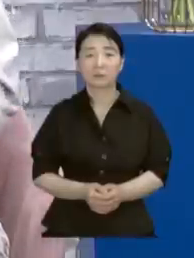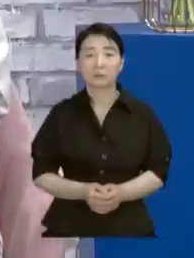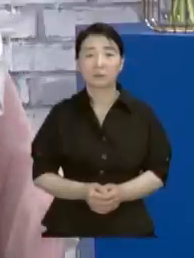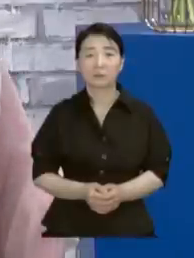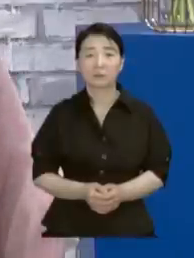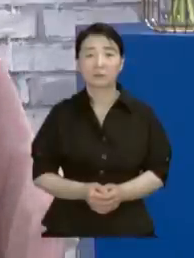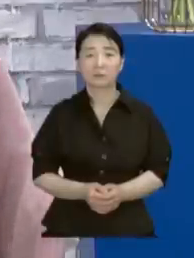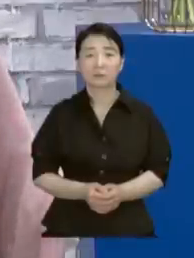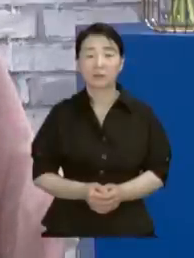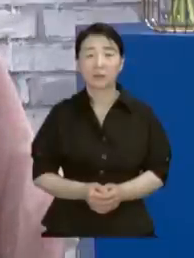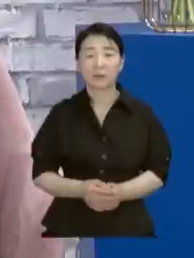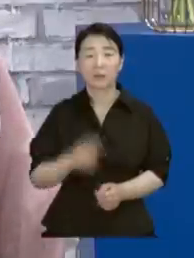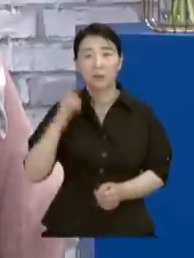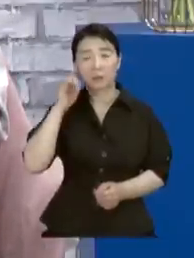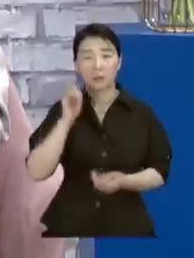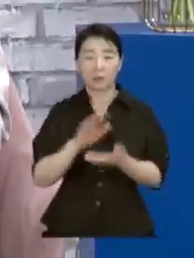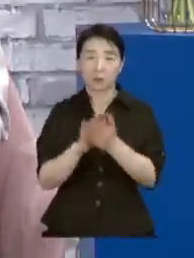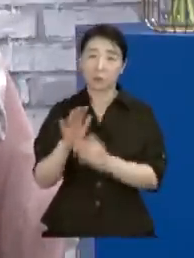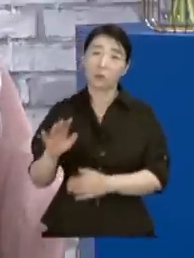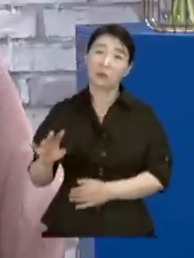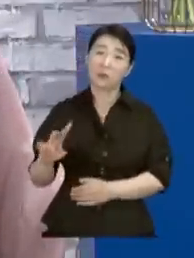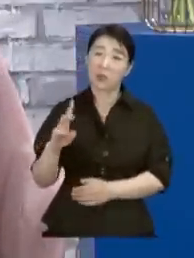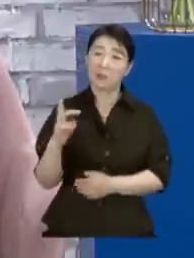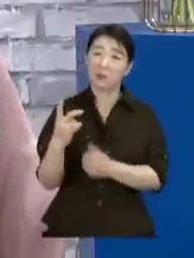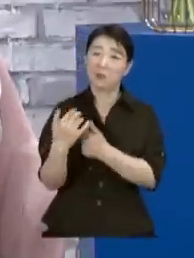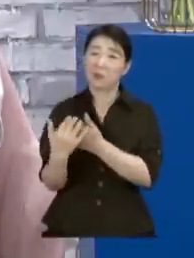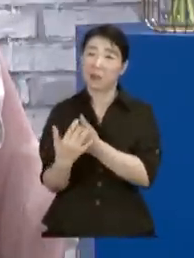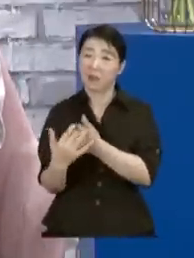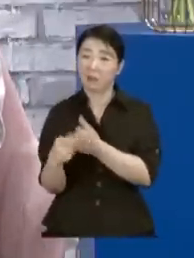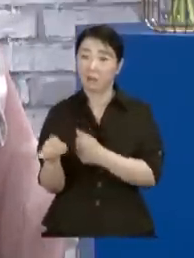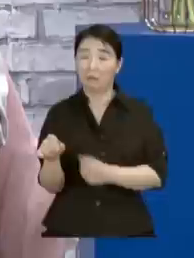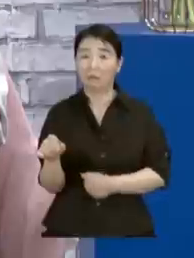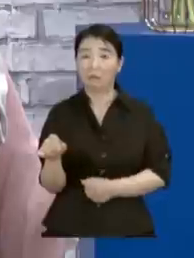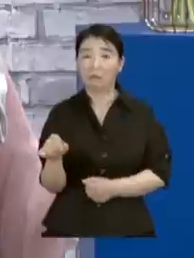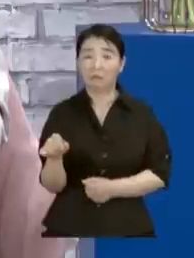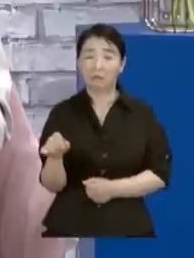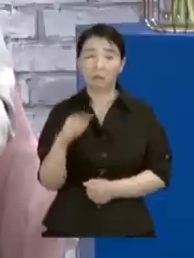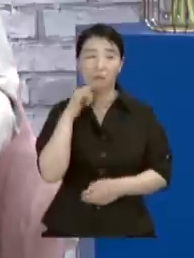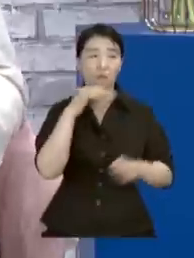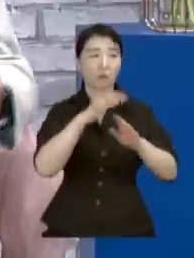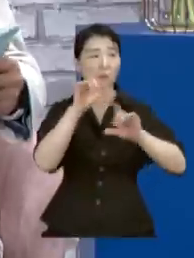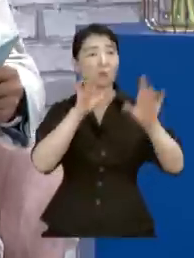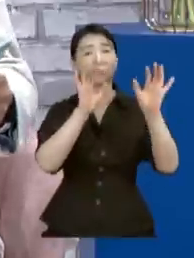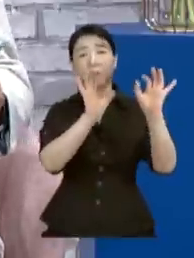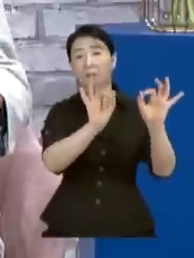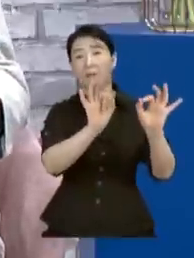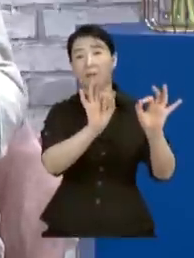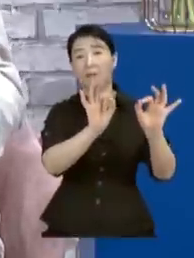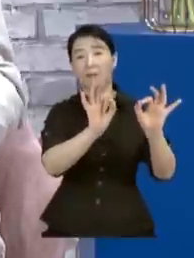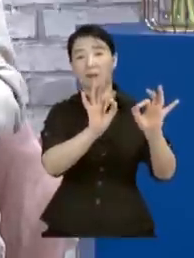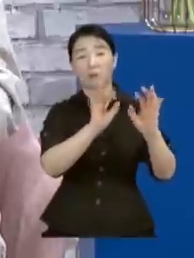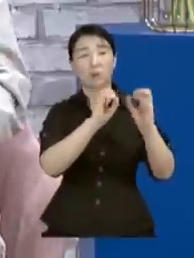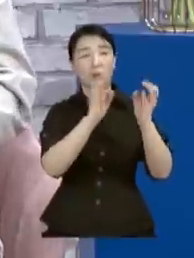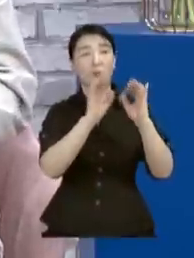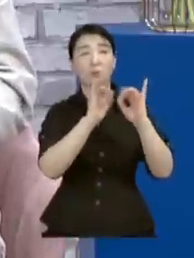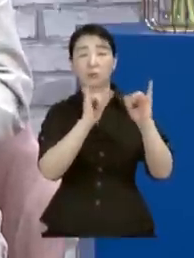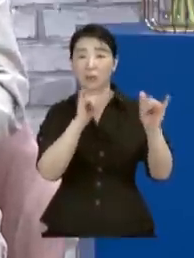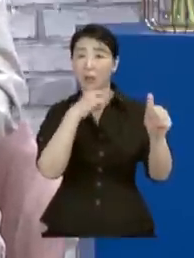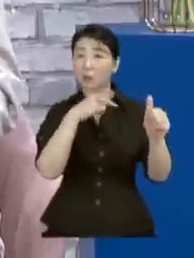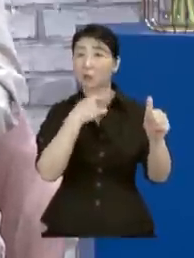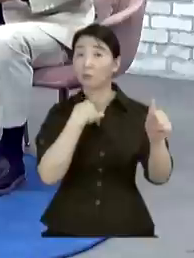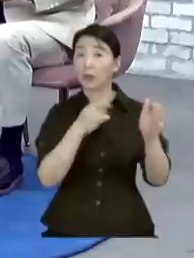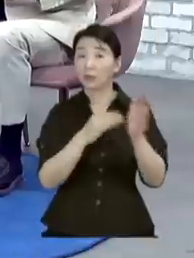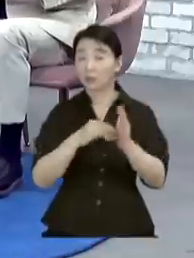아, 그때 만난 꽃제비 그리고 북한의 실정 이런 거 보니까 근데 이제 선교사 교육도